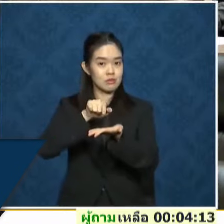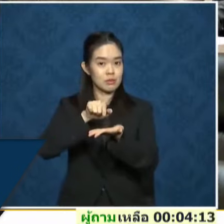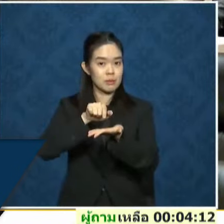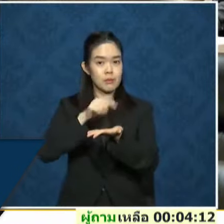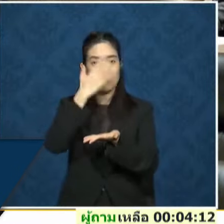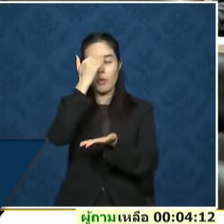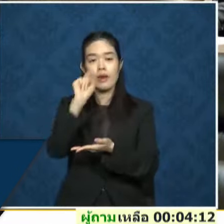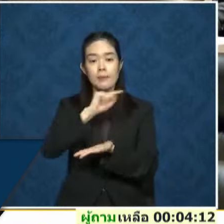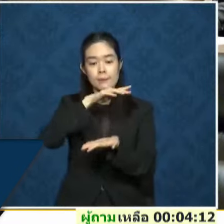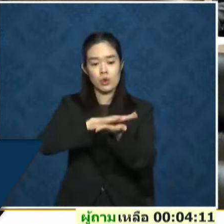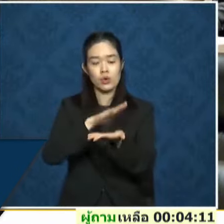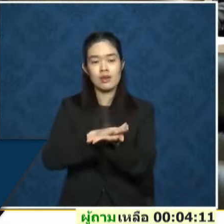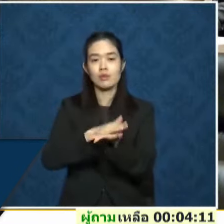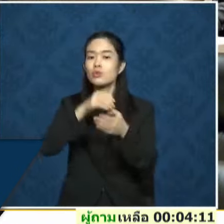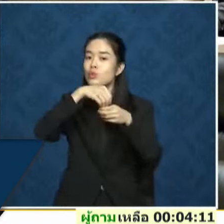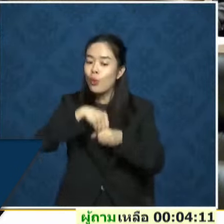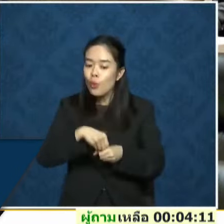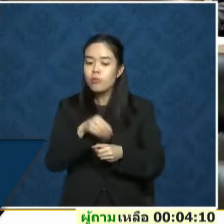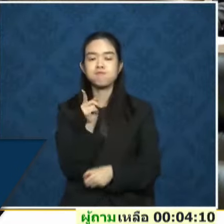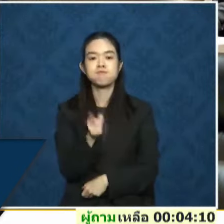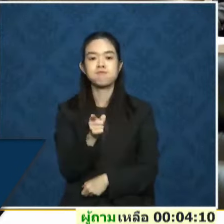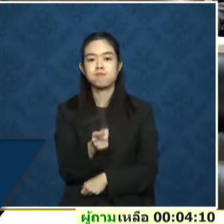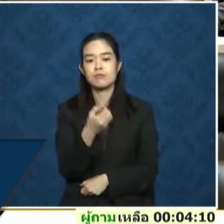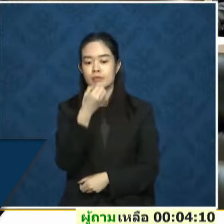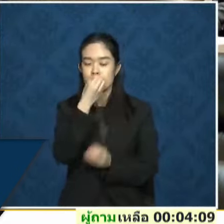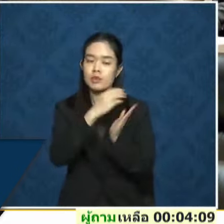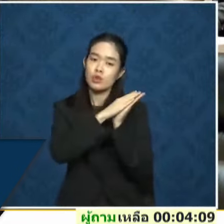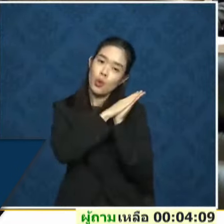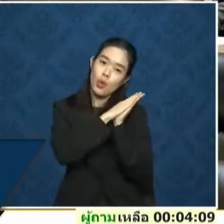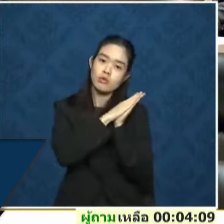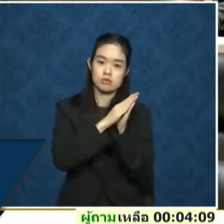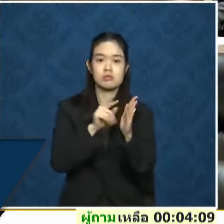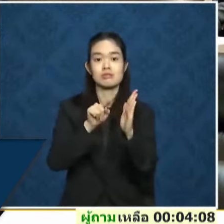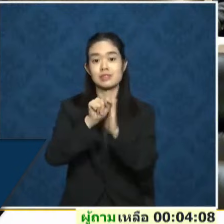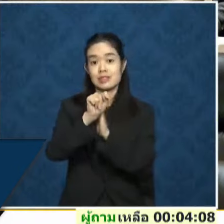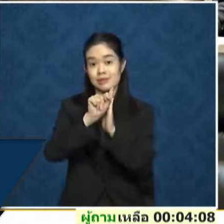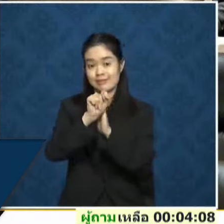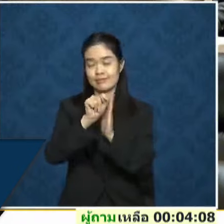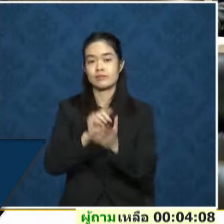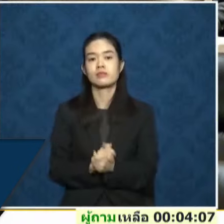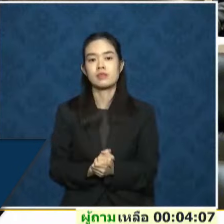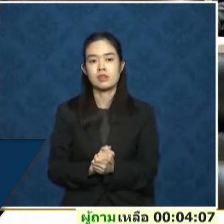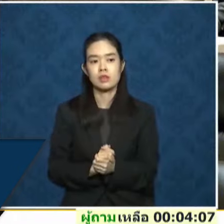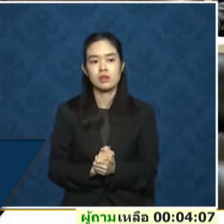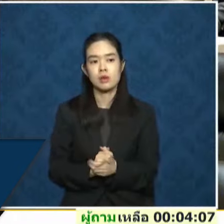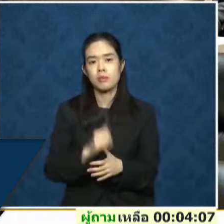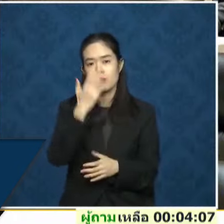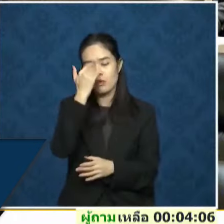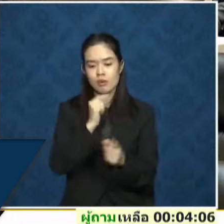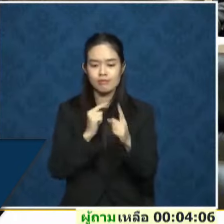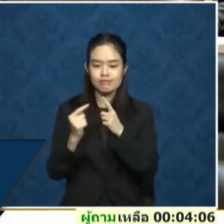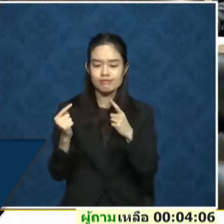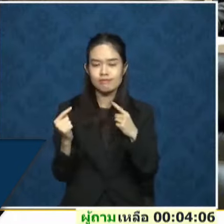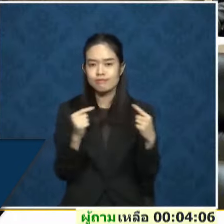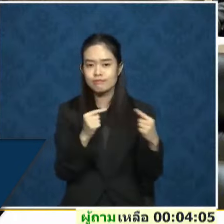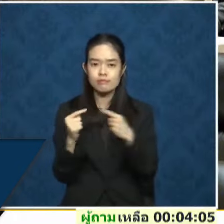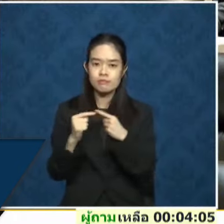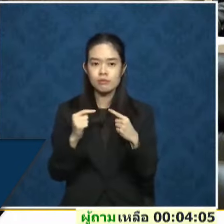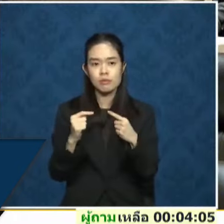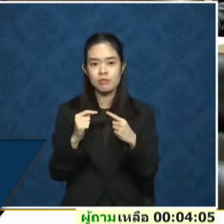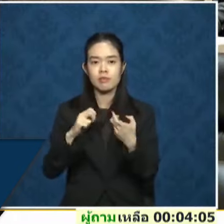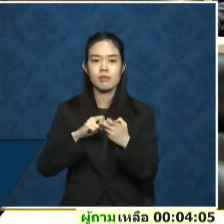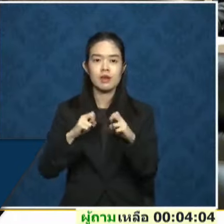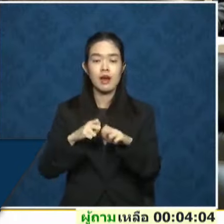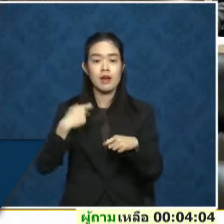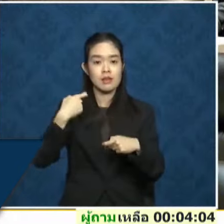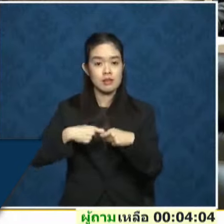จำนะคะนักเรียนโดยส่วนใหญ่จะเป็นนักเรียนชาติพันธุ์ที่เขามีอำนาจต่อรองน้อยกว่าอยู่แล้วนะคะ